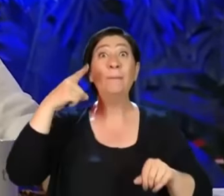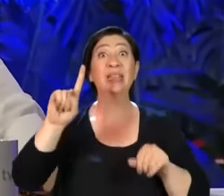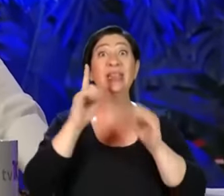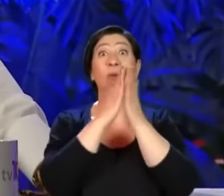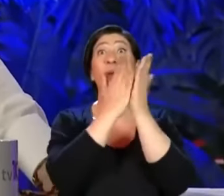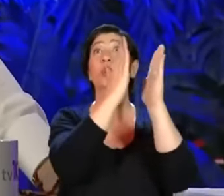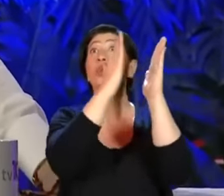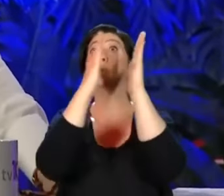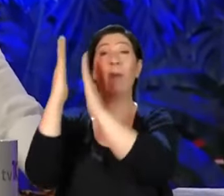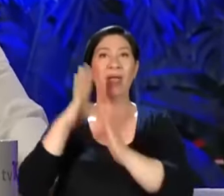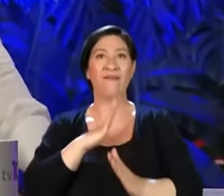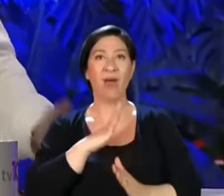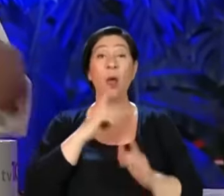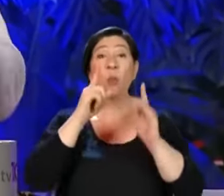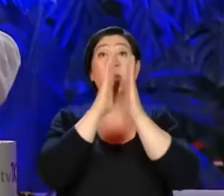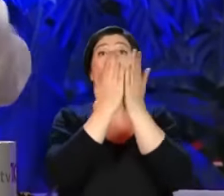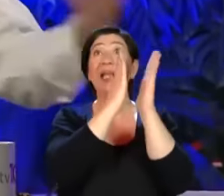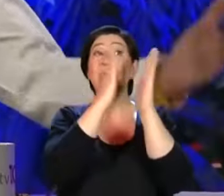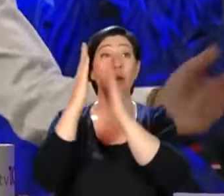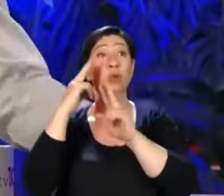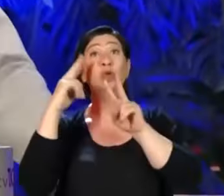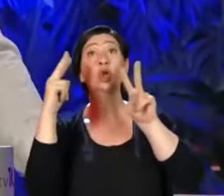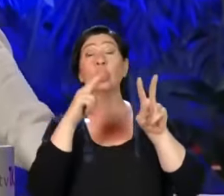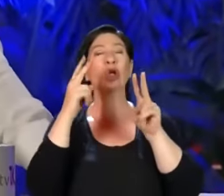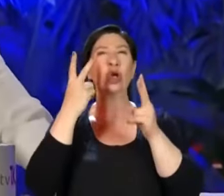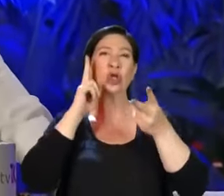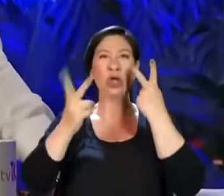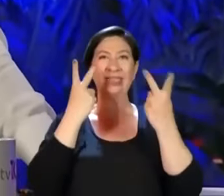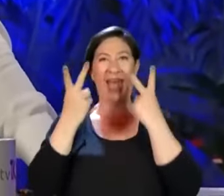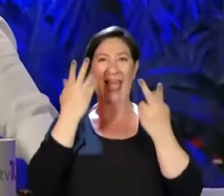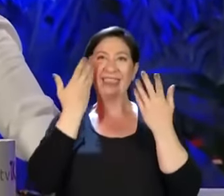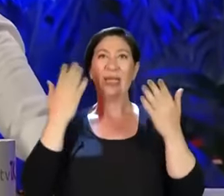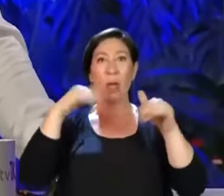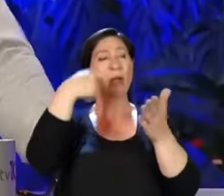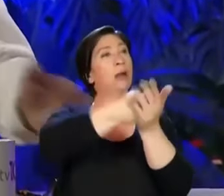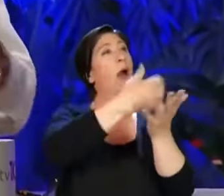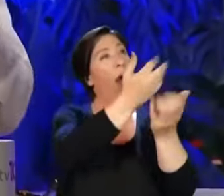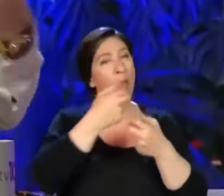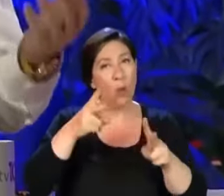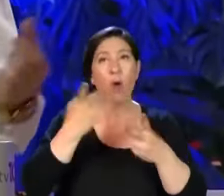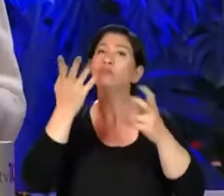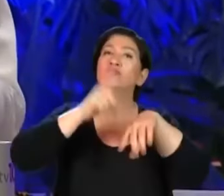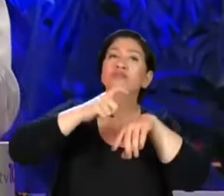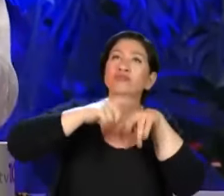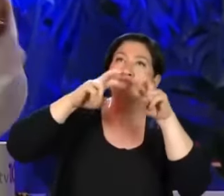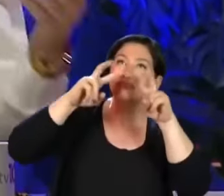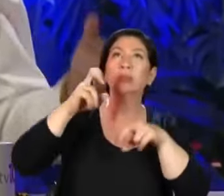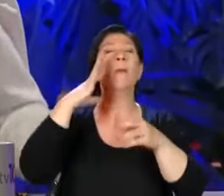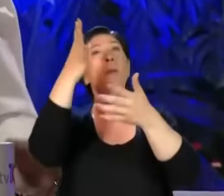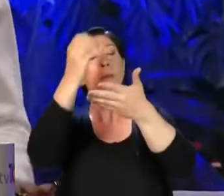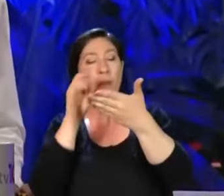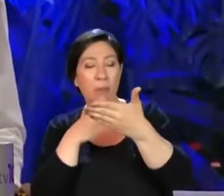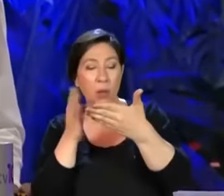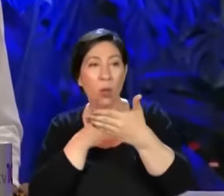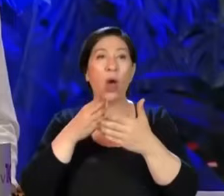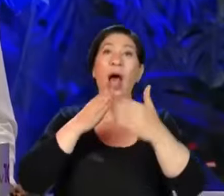bir kütüphanesi var ve bu kitapları buraya gösterileri izlemeye gelen insanlar satın alabiliyorlar ya da karıştırıyorlar bakıyorlar